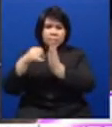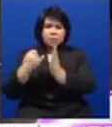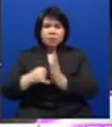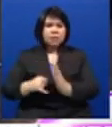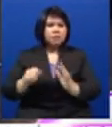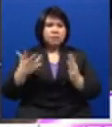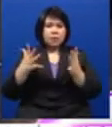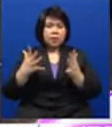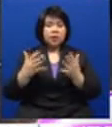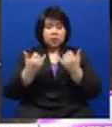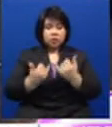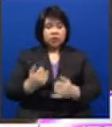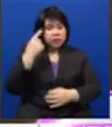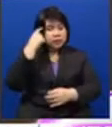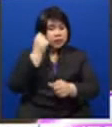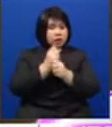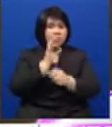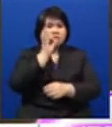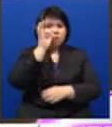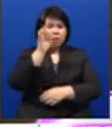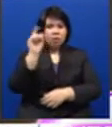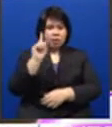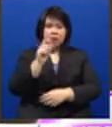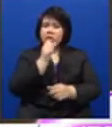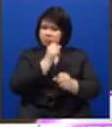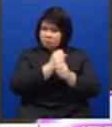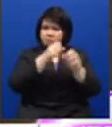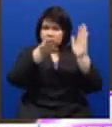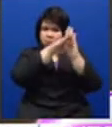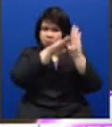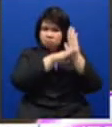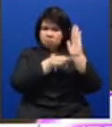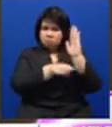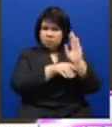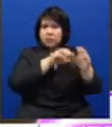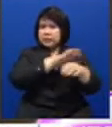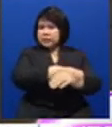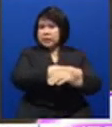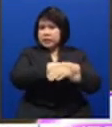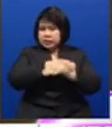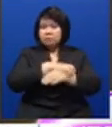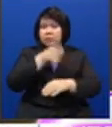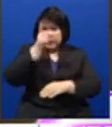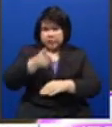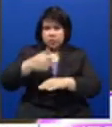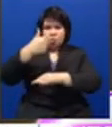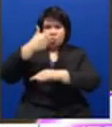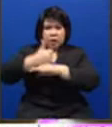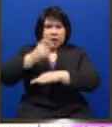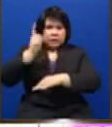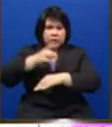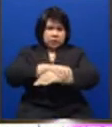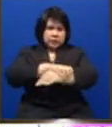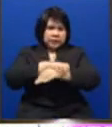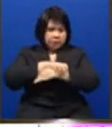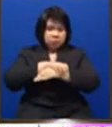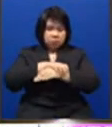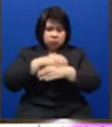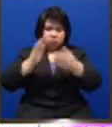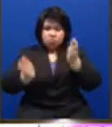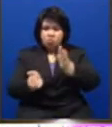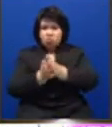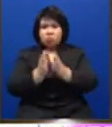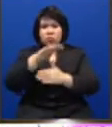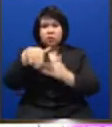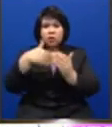เดียวกันการดำเนินคดีต้องมีประสิทธิภาพสามารถจับกลุ่มผู้ต้องหาที่เป็นตัวการใหญ่ได้ทั้งเครือข่ายพร้อมประสานงาน